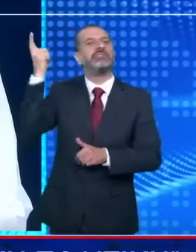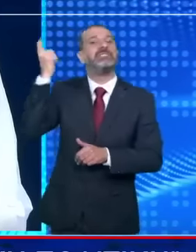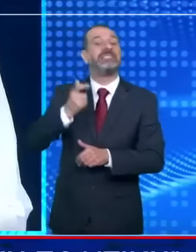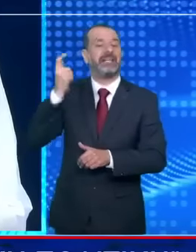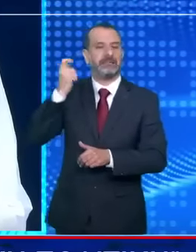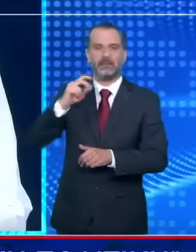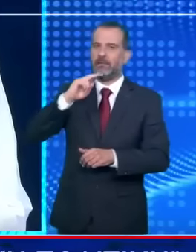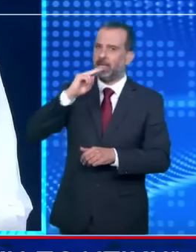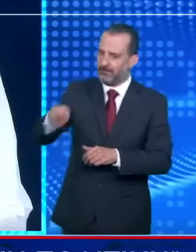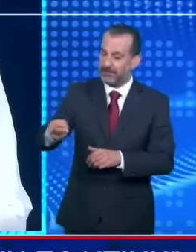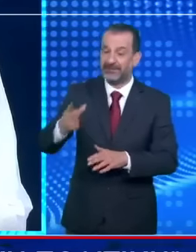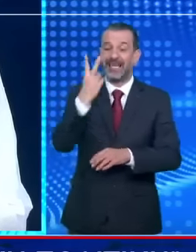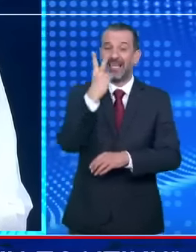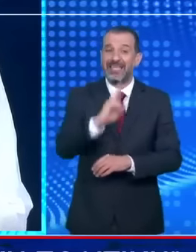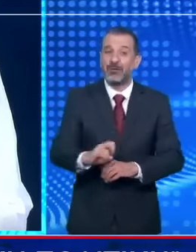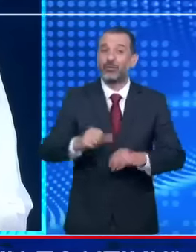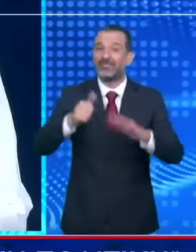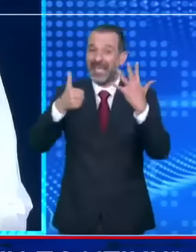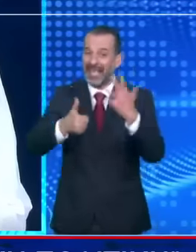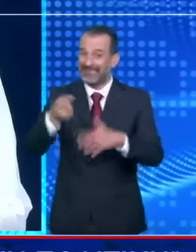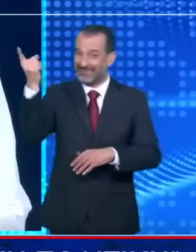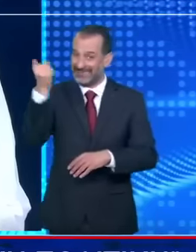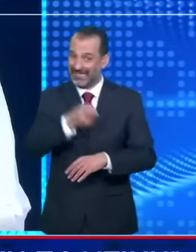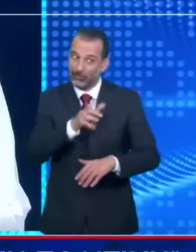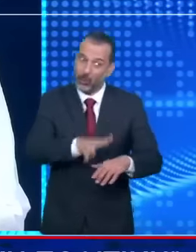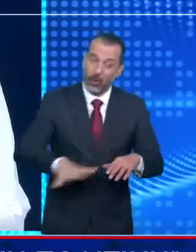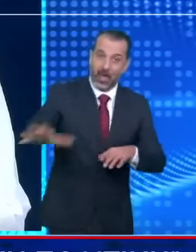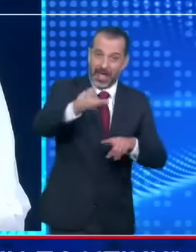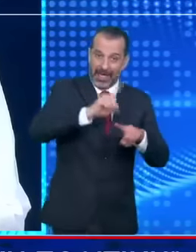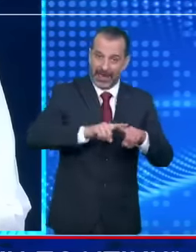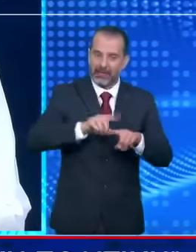26% της χώρας μας είναι στα πρόθυρα του κοινωνικού αποκλεισμού.